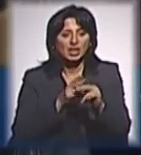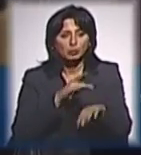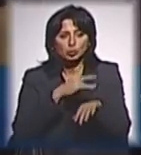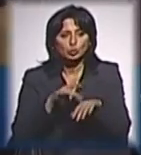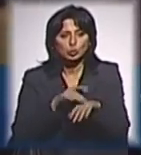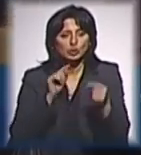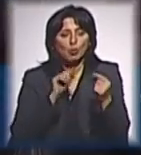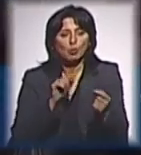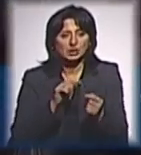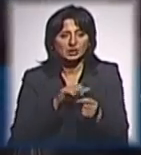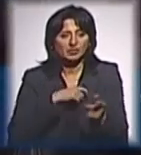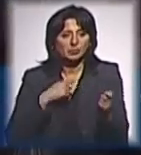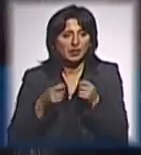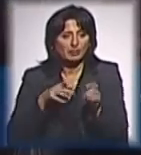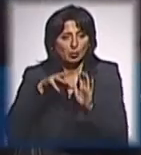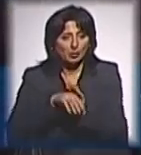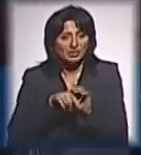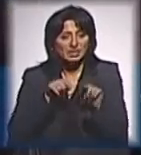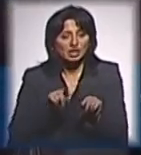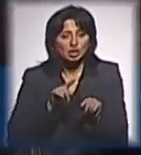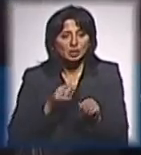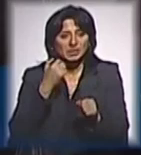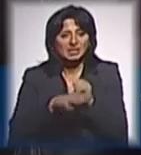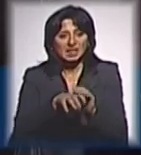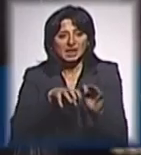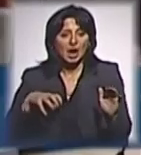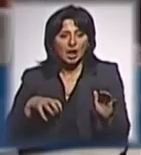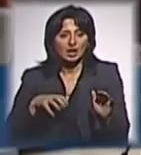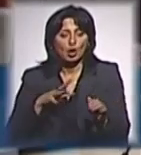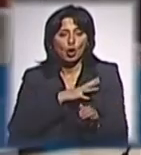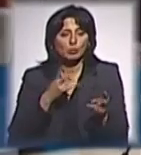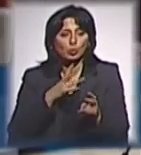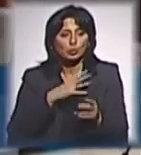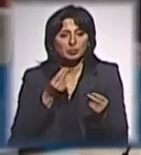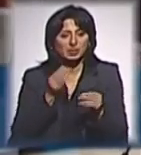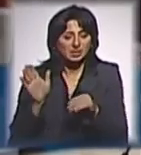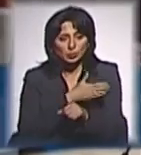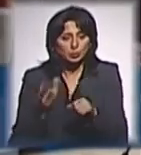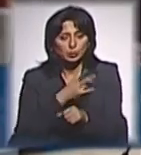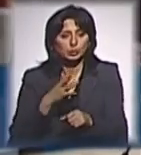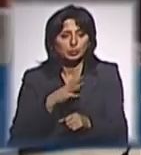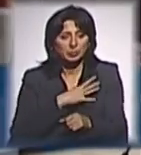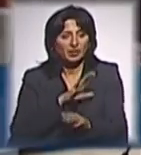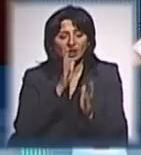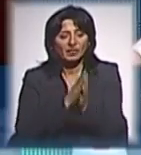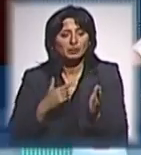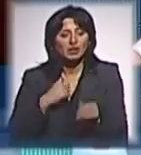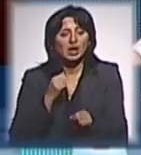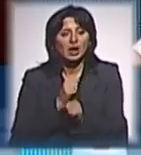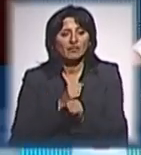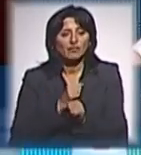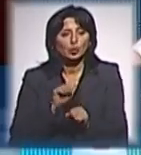უსმობდნენ ოპოზიციას ადგილობრივი თვითმმართველობაში, ის რომ დეცენტრალიზირებული ყოფილიყო ქონება, ფინანსები და უფლებამოსილებები, ეს ყველაფერი ჩვენ